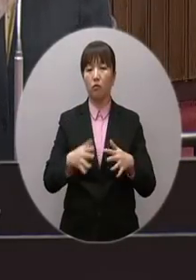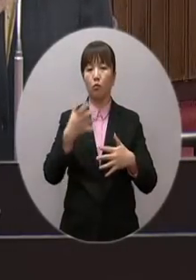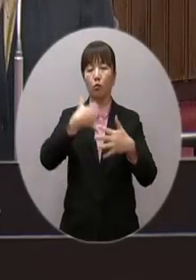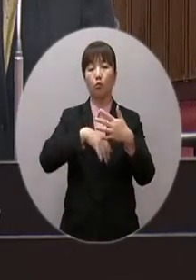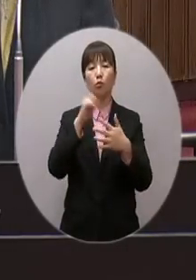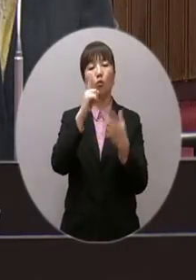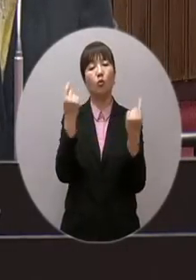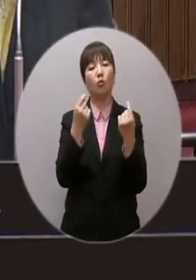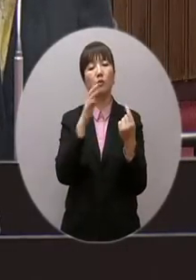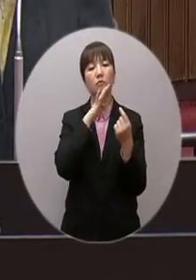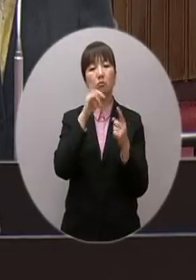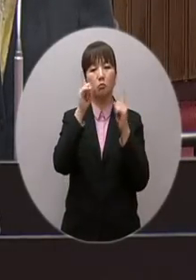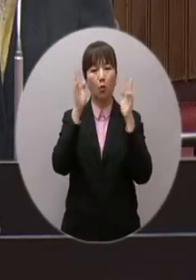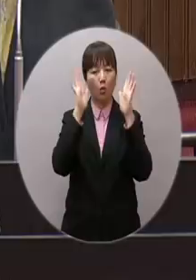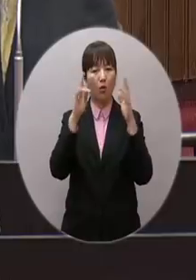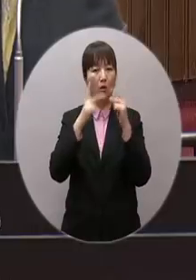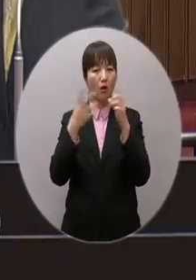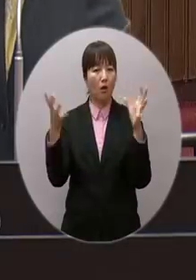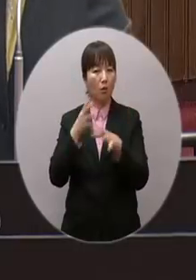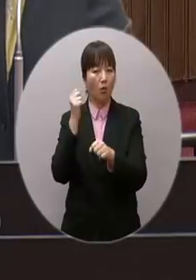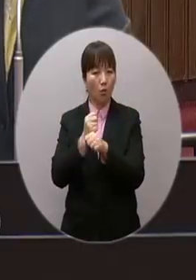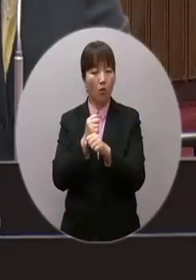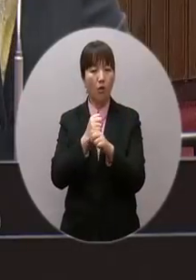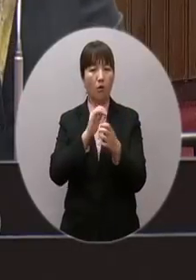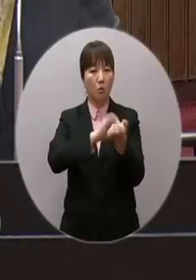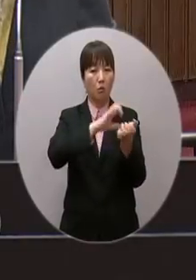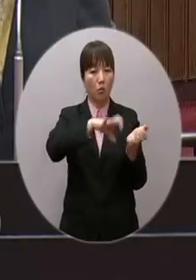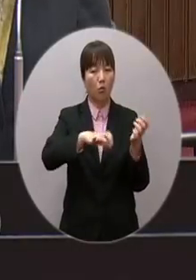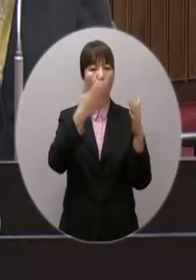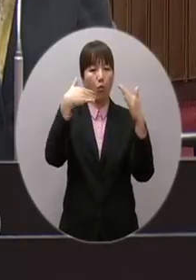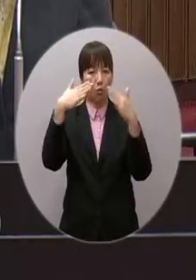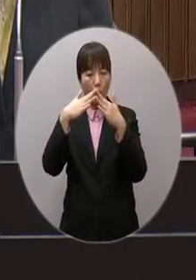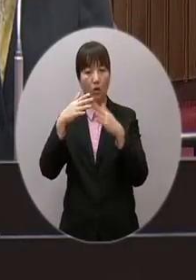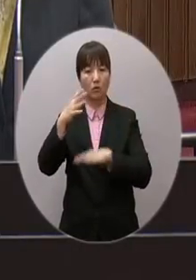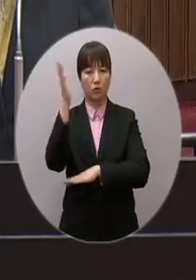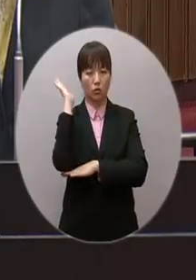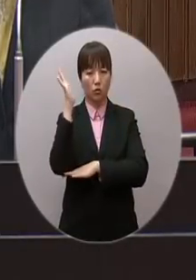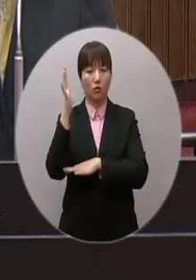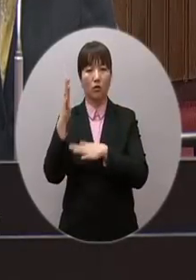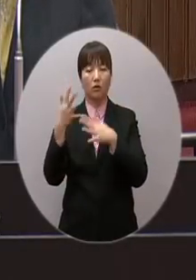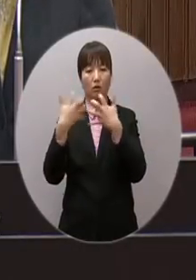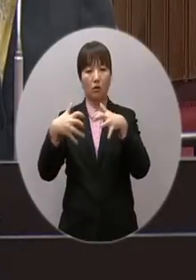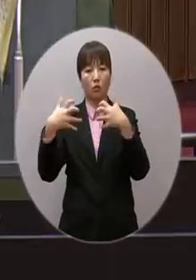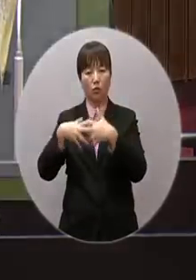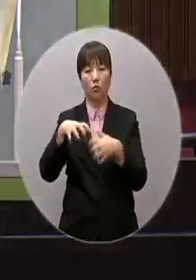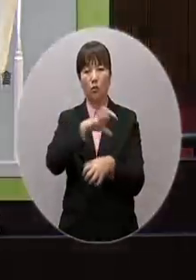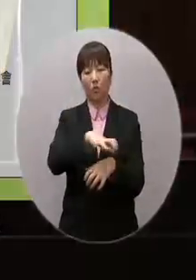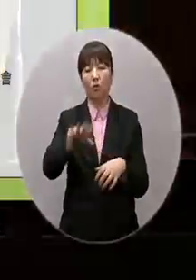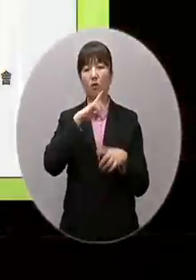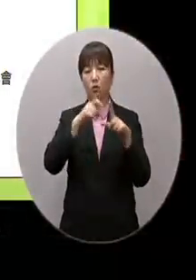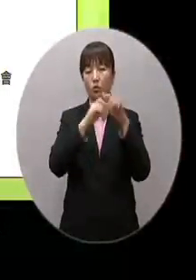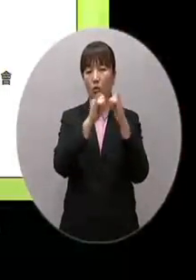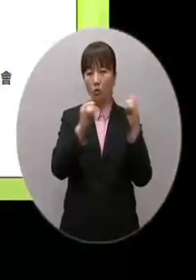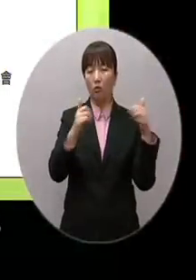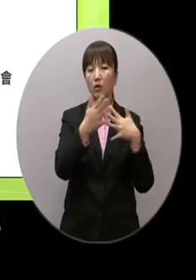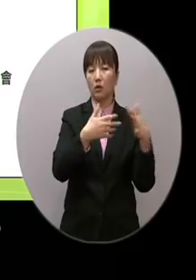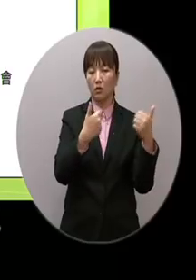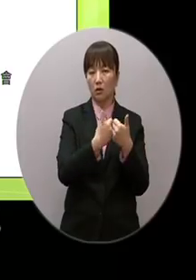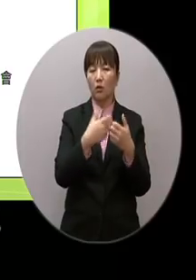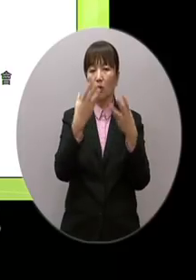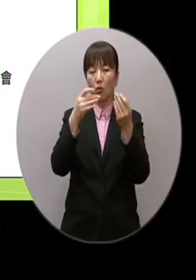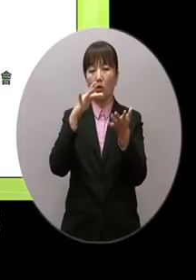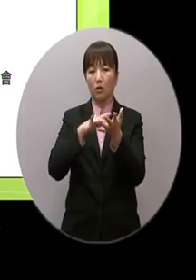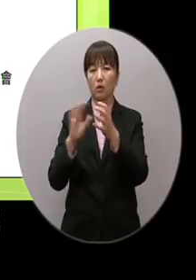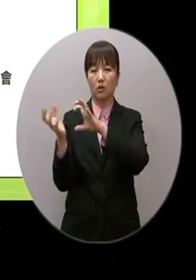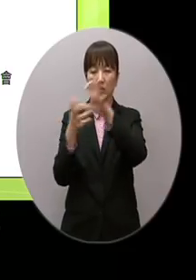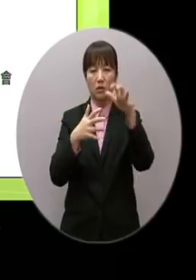括比较积极在跟我们合作，跟各个医院、学校，甚至政府单位合作反毒的，有公民人权协会、无毒